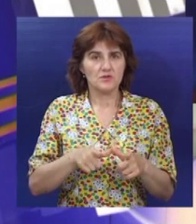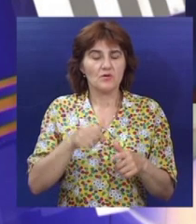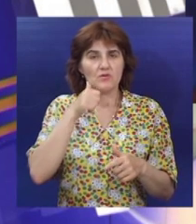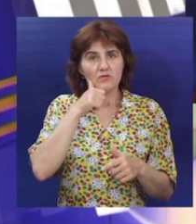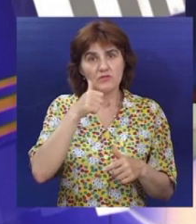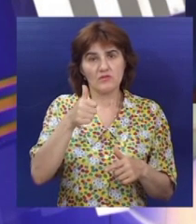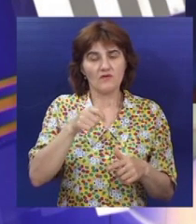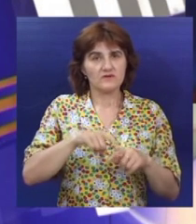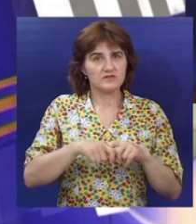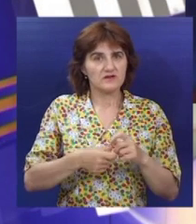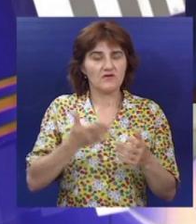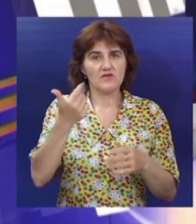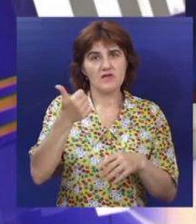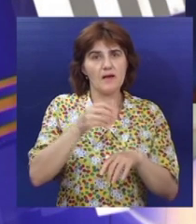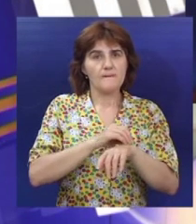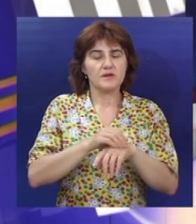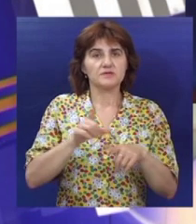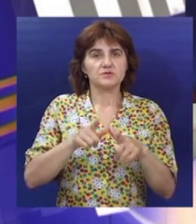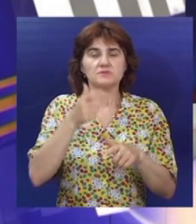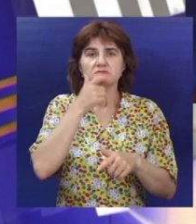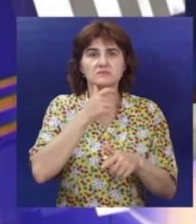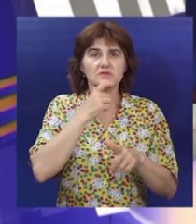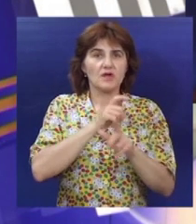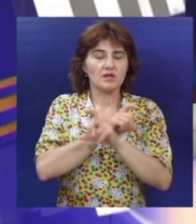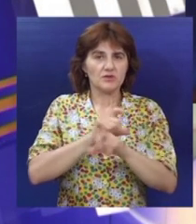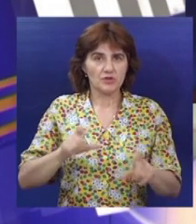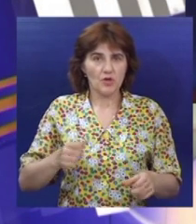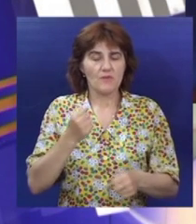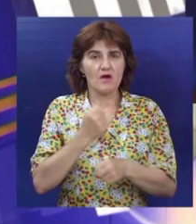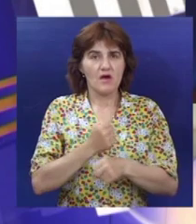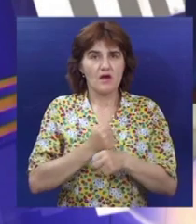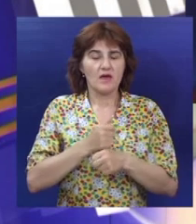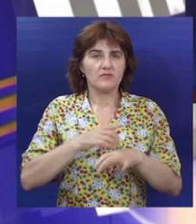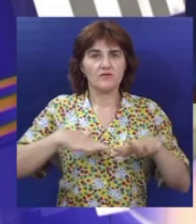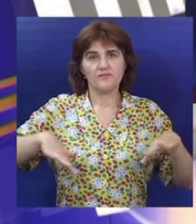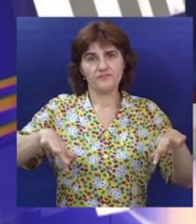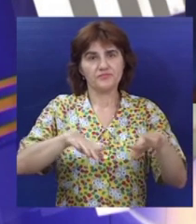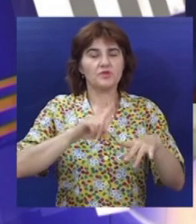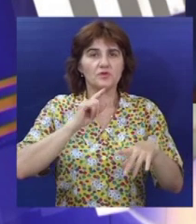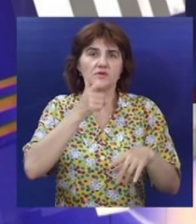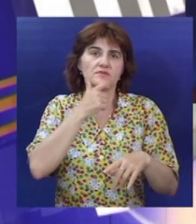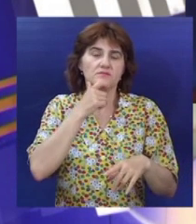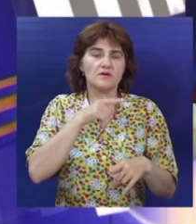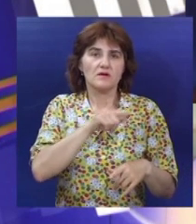savršen je za dnevne prilike. Već mjesec dana u Gerontološkom centru Subotica radi nova radionica u okviru koje korisnici prave nakit